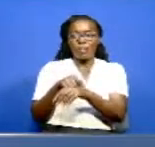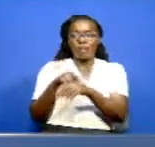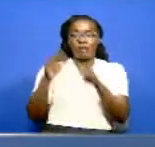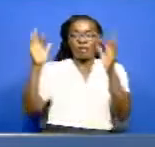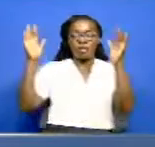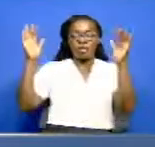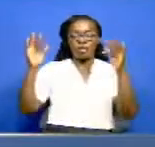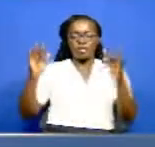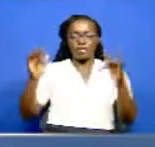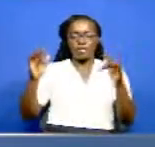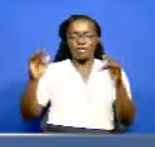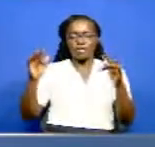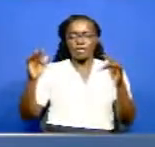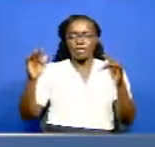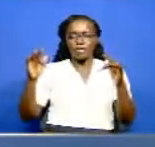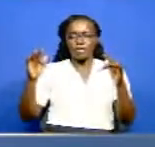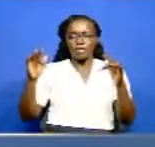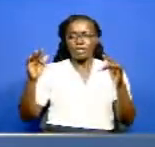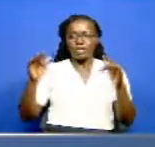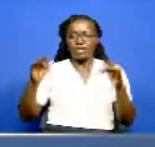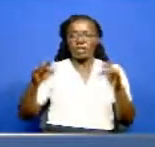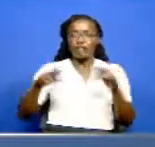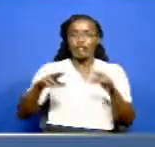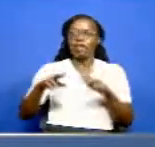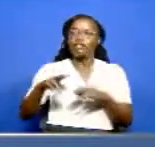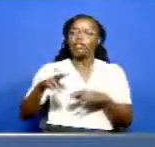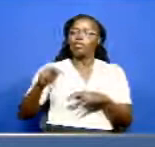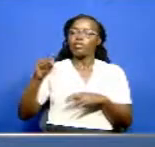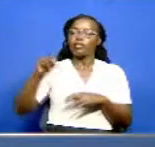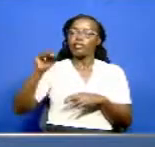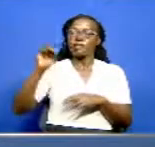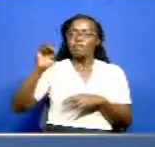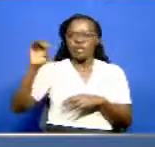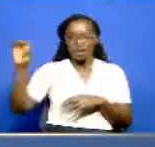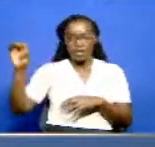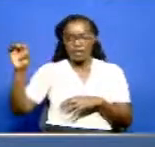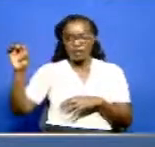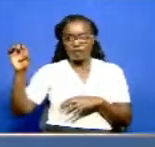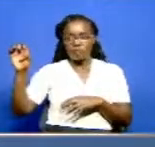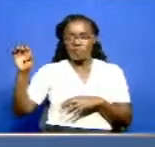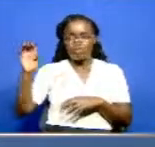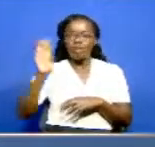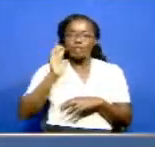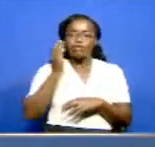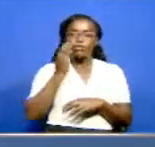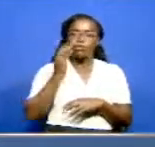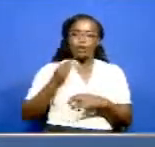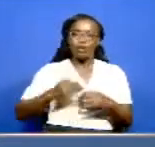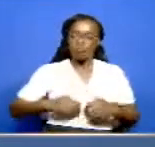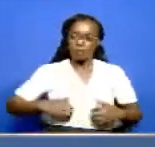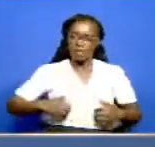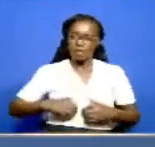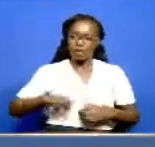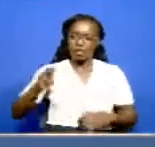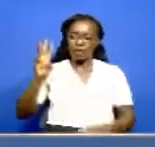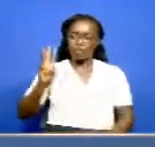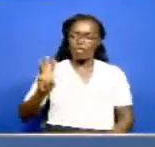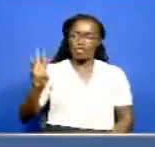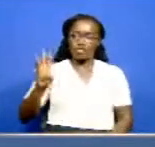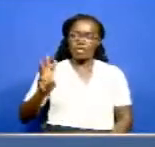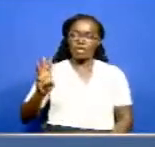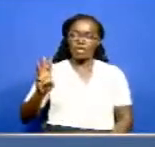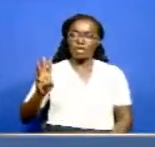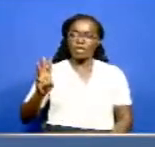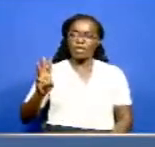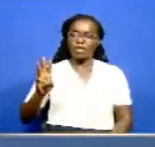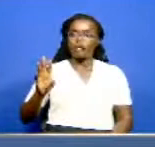hususan katika sehemu za kaskazini mashariki mwa nchi zikiwemo sehemu za Isiolo, Mandera, Wajia hadi katika baadhi ya maeneo